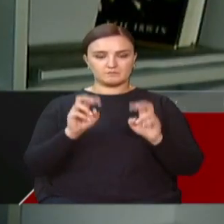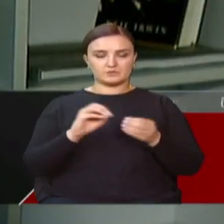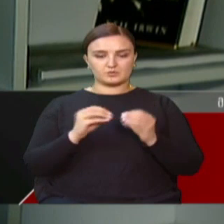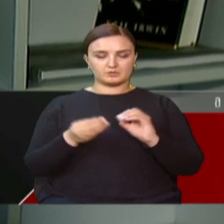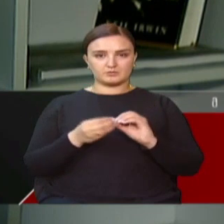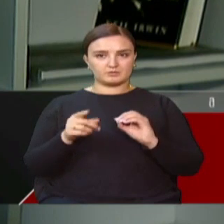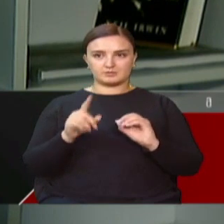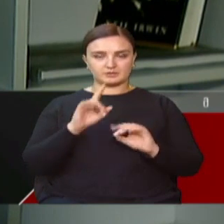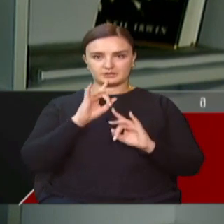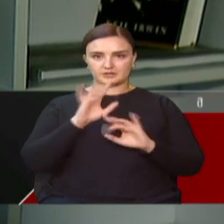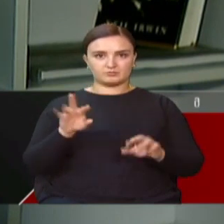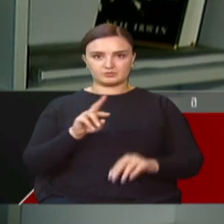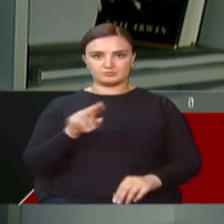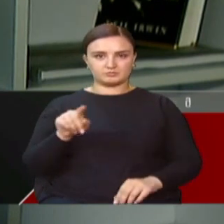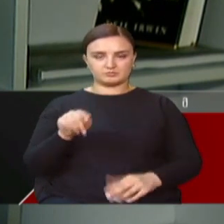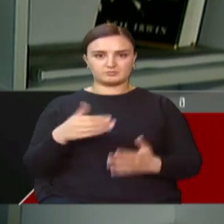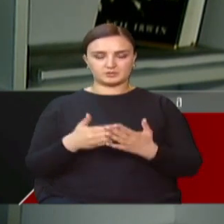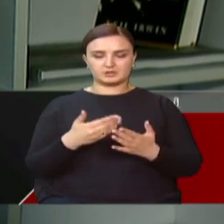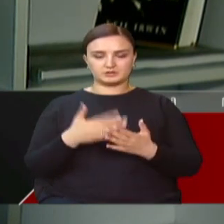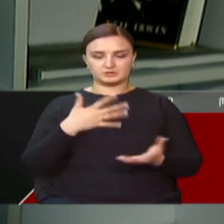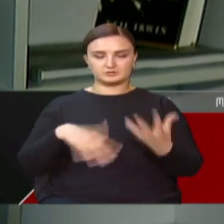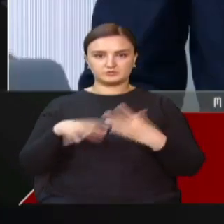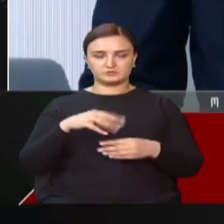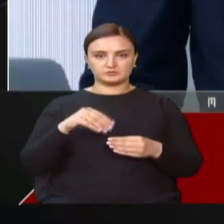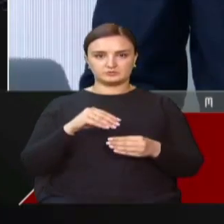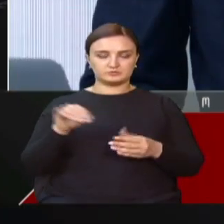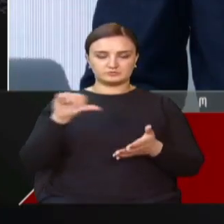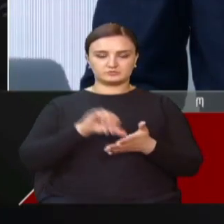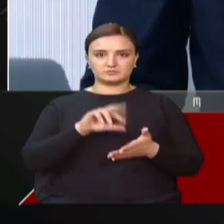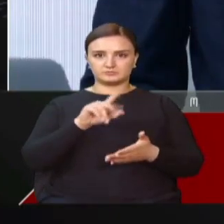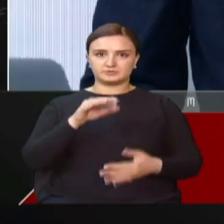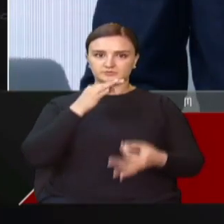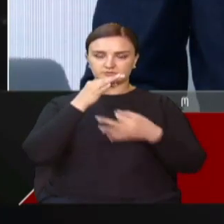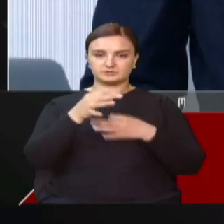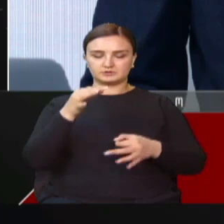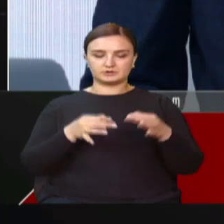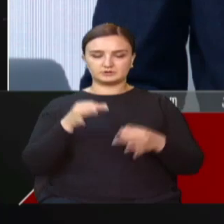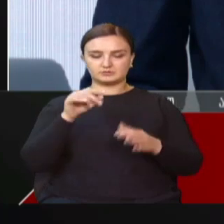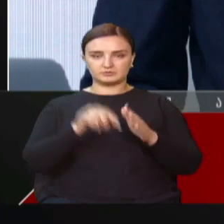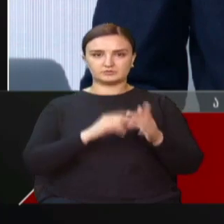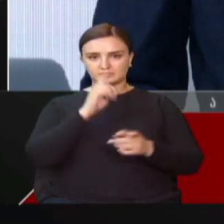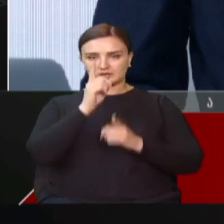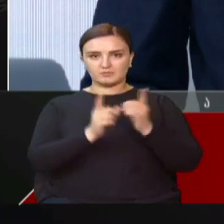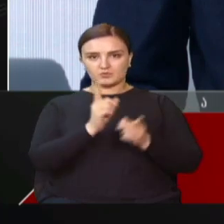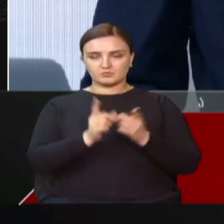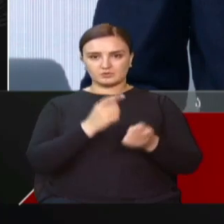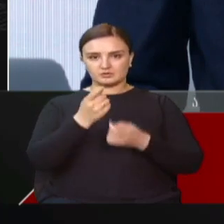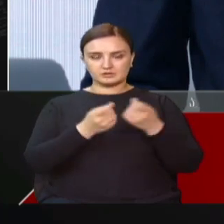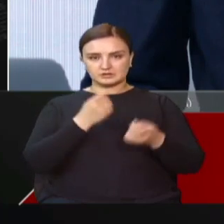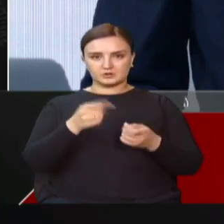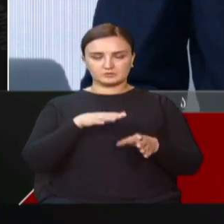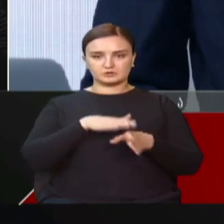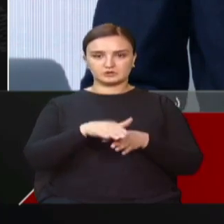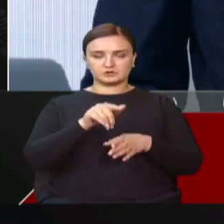ფიზიკურად აღარ იარსებებდა და მაგალითად ჩვენ გამოვიდოდა და ვიტყოდით, რომ სასამართლოში ძირეული ისეთი რეფორმა შესრულდა,